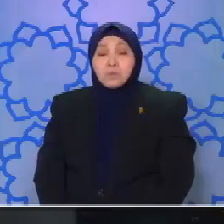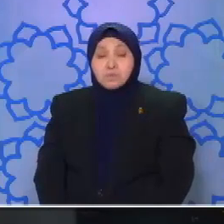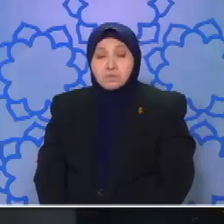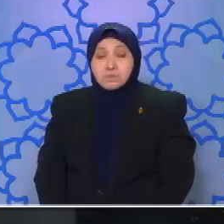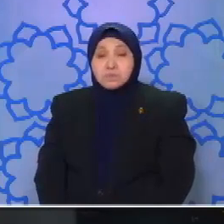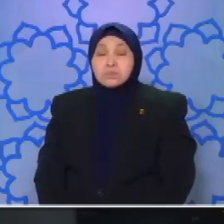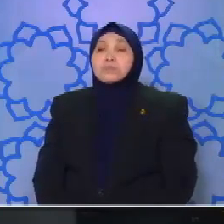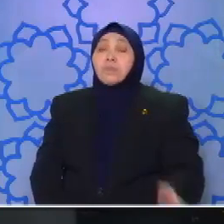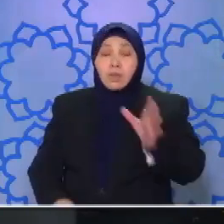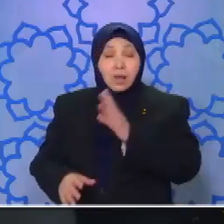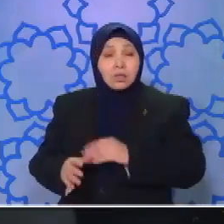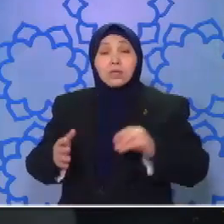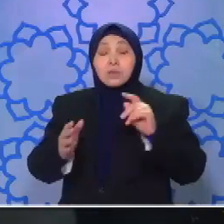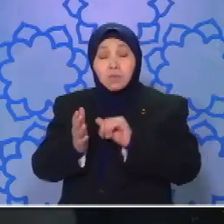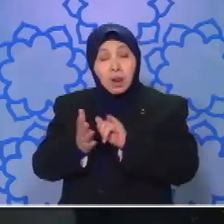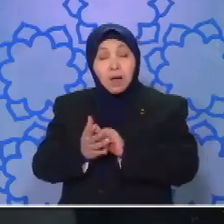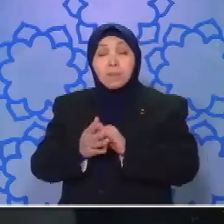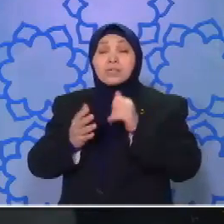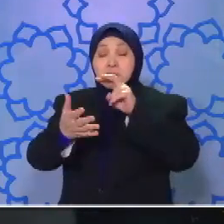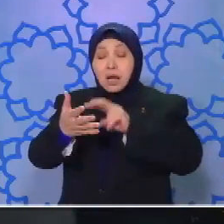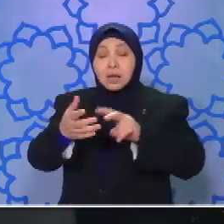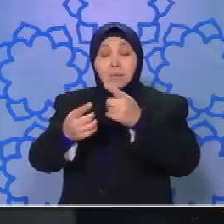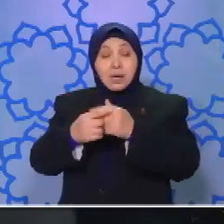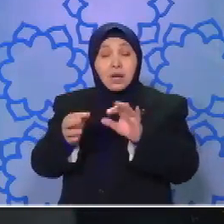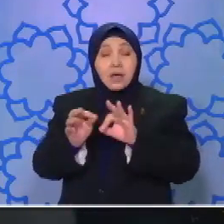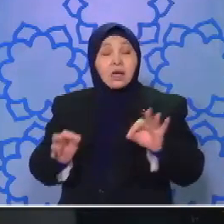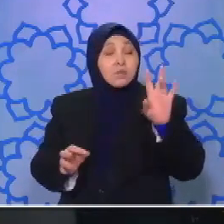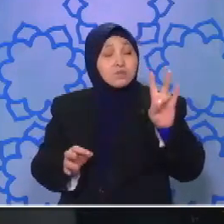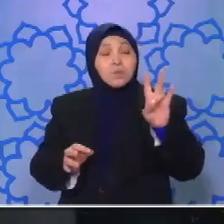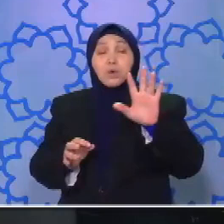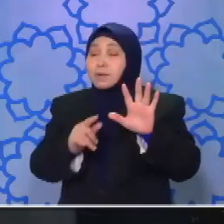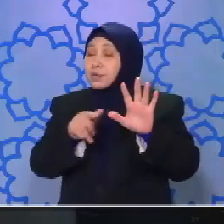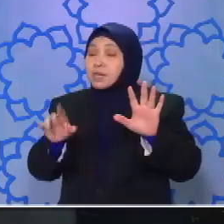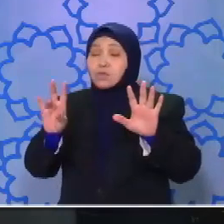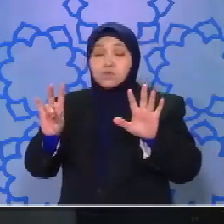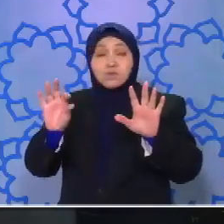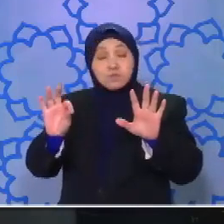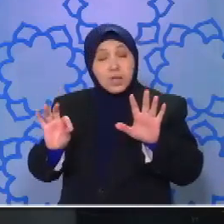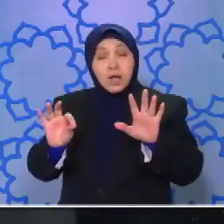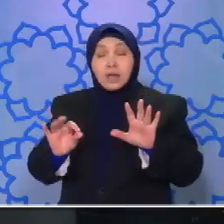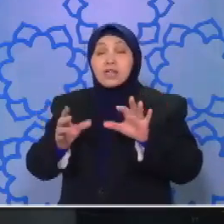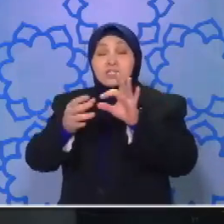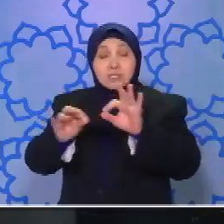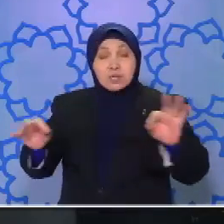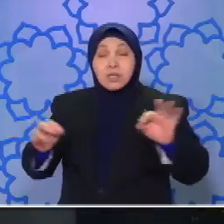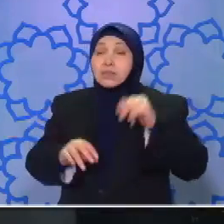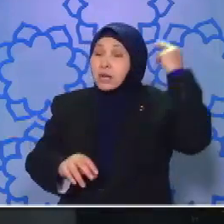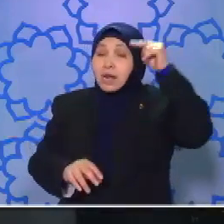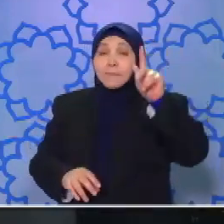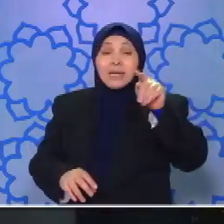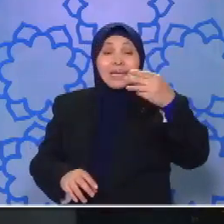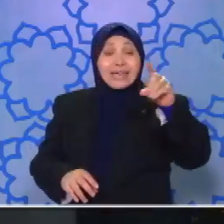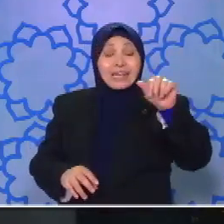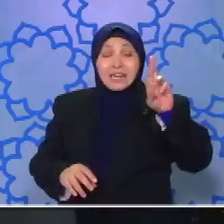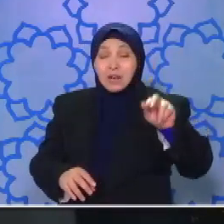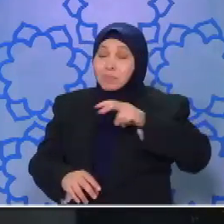العظيم. صدق الله العظيم. Kita telah bacaan daripada ayat 75 hingga 79 usas, ya. Ini kisah Nabi Musa bersama dengan Nabi Khidir, perjalanan